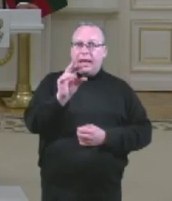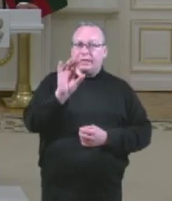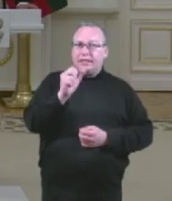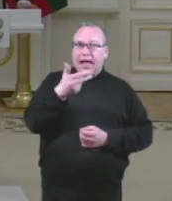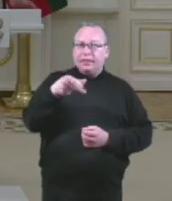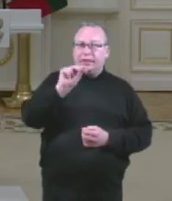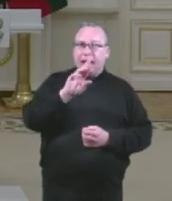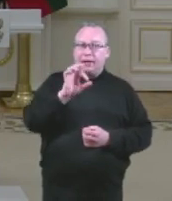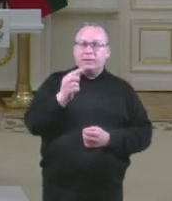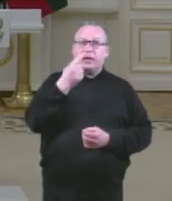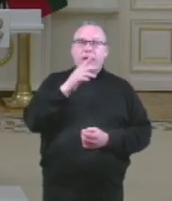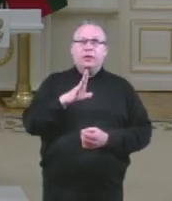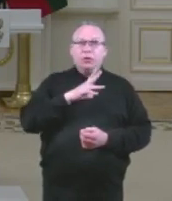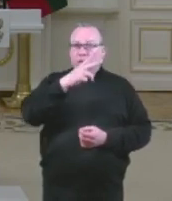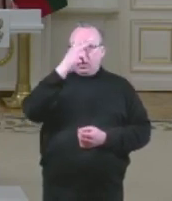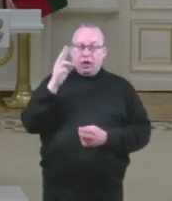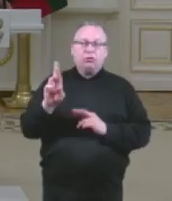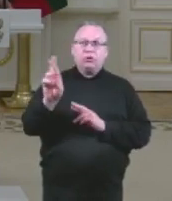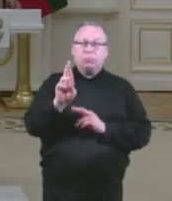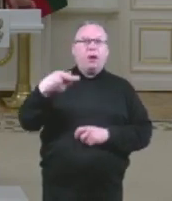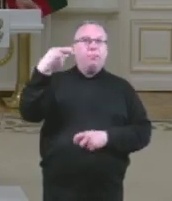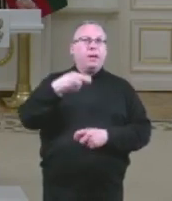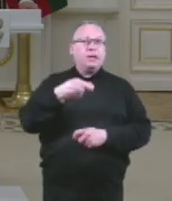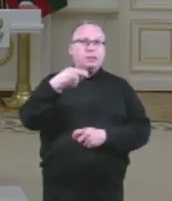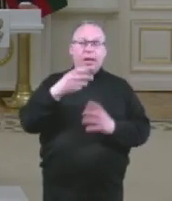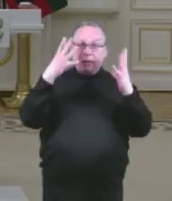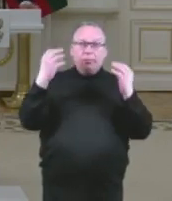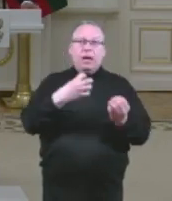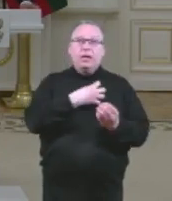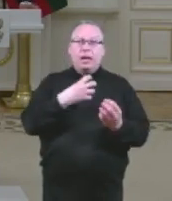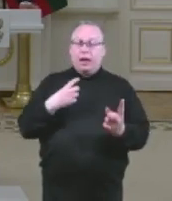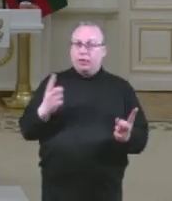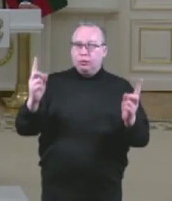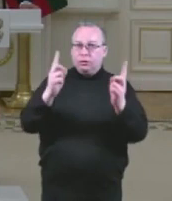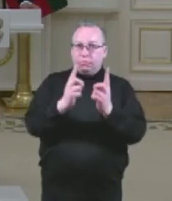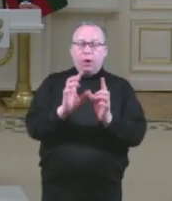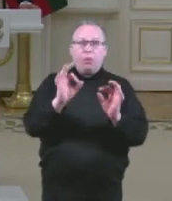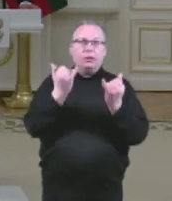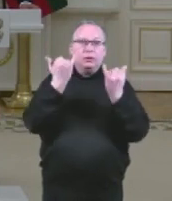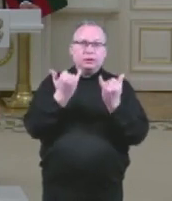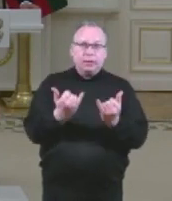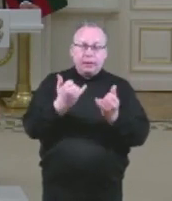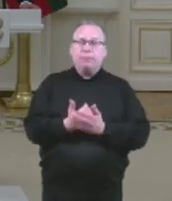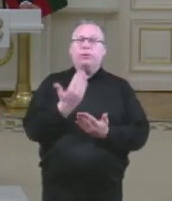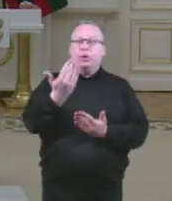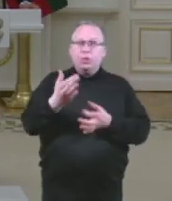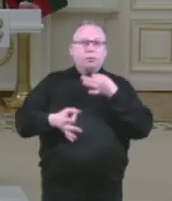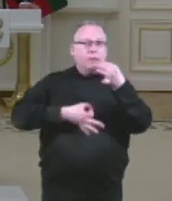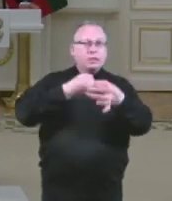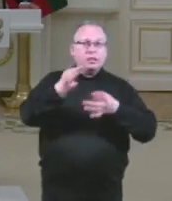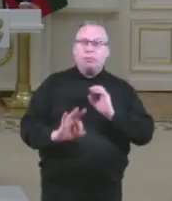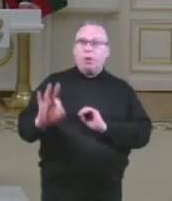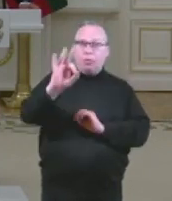Ką tik įvyko Lietuvos Respublikos prezidento ir Niderlandų karaliaus susitikimas, o dabar išgirsime jų